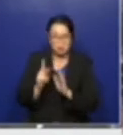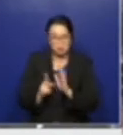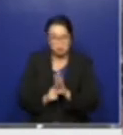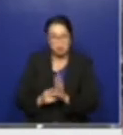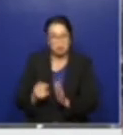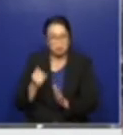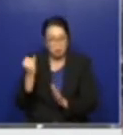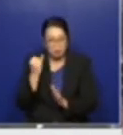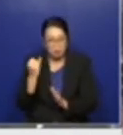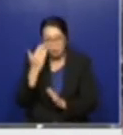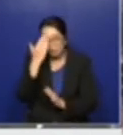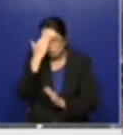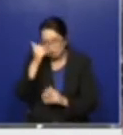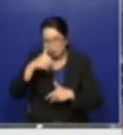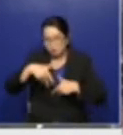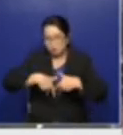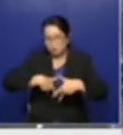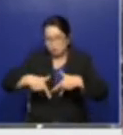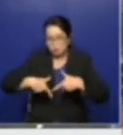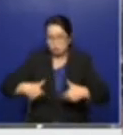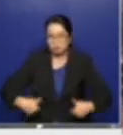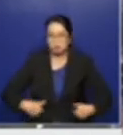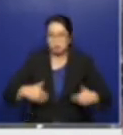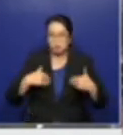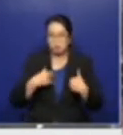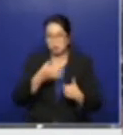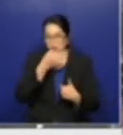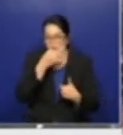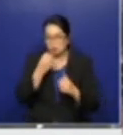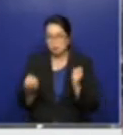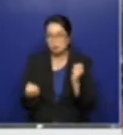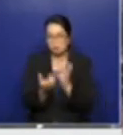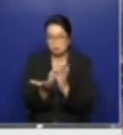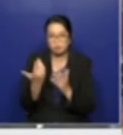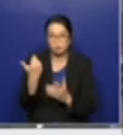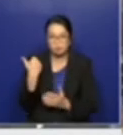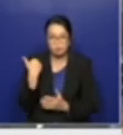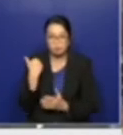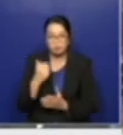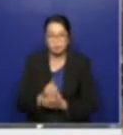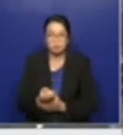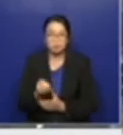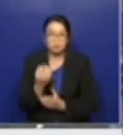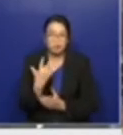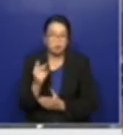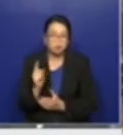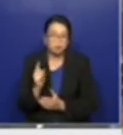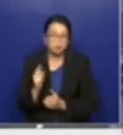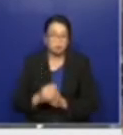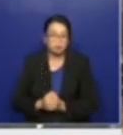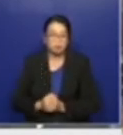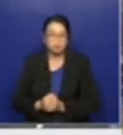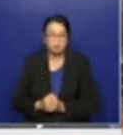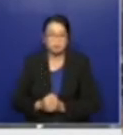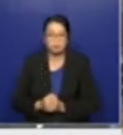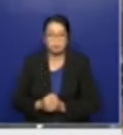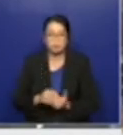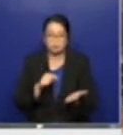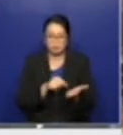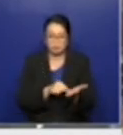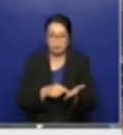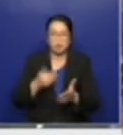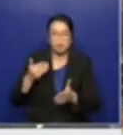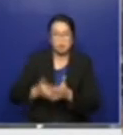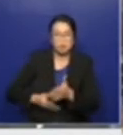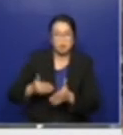ชีวิตและการประกอบอาชีพของประชาชนท่านรายงานมาบอกว่าประสบอุปสรร